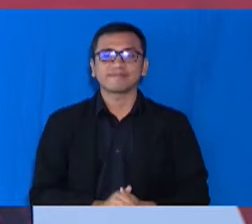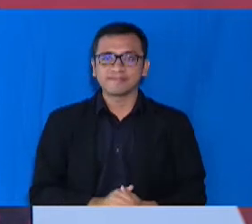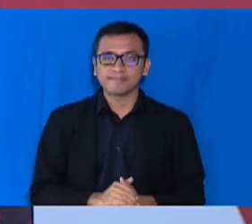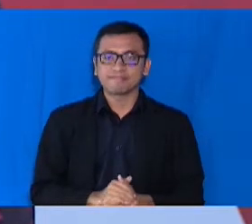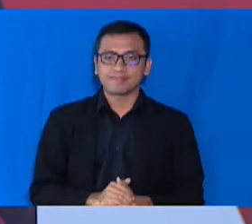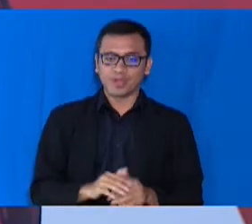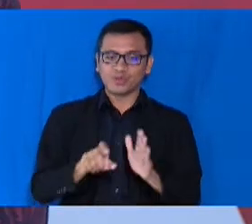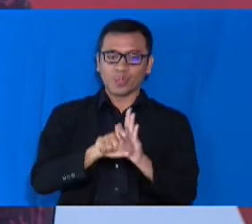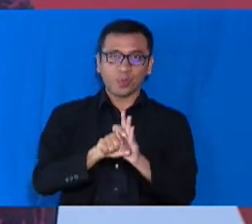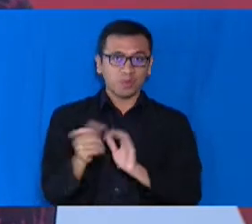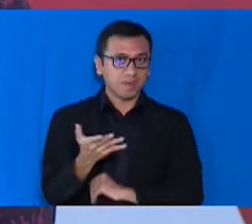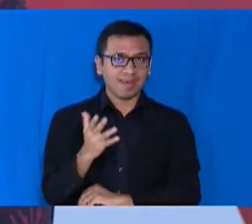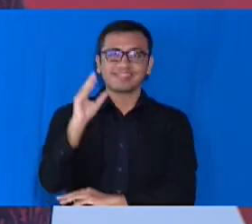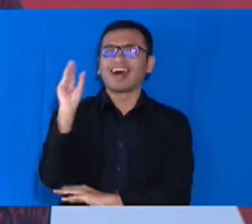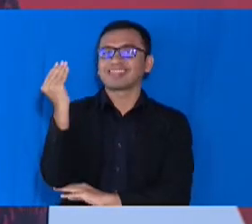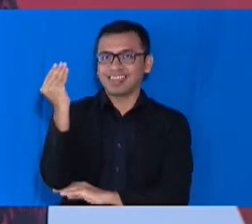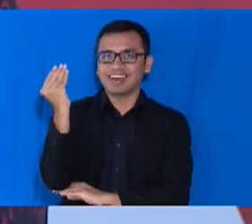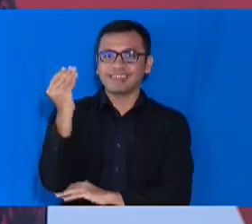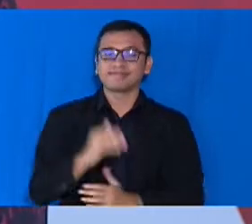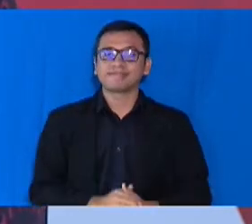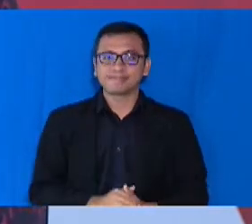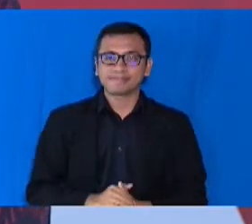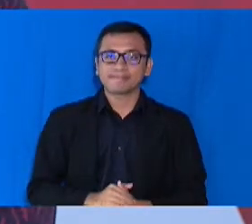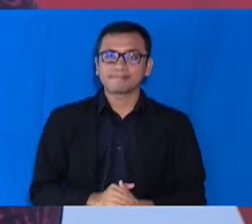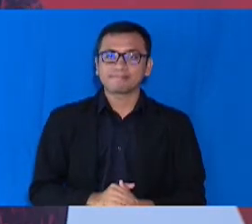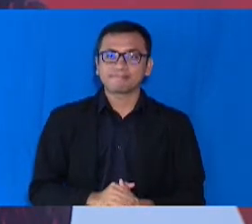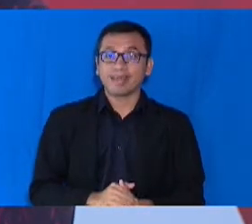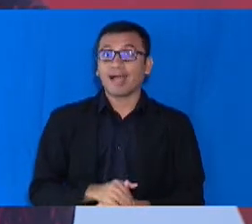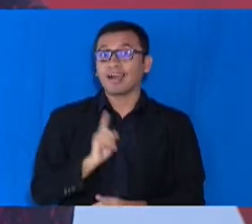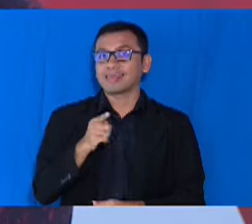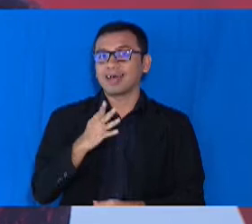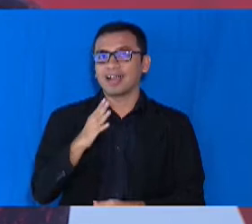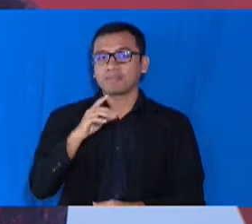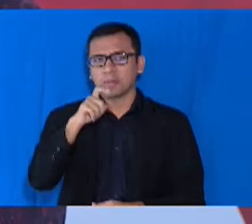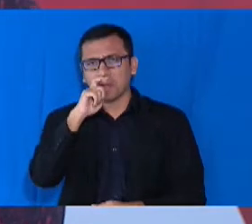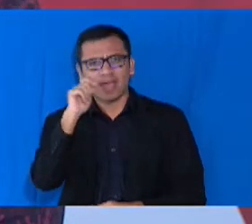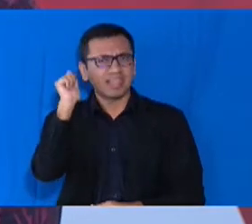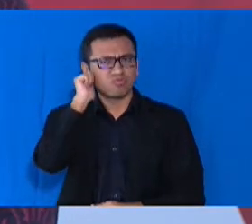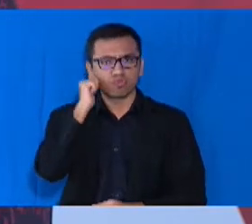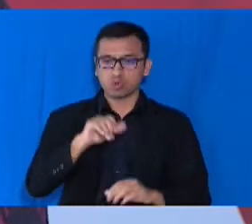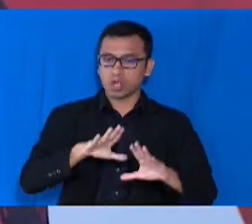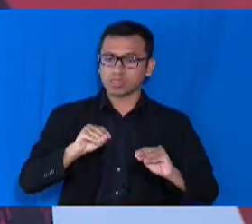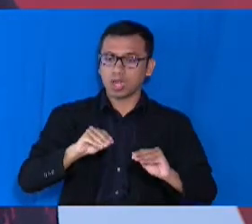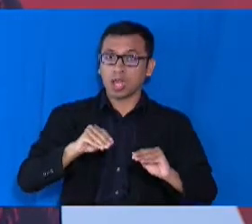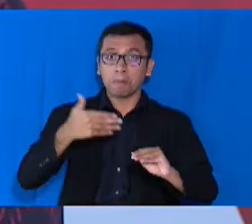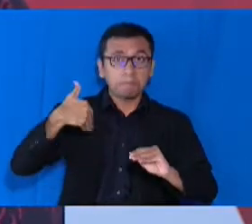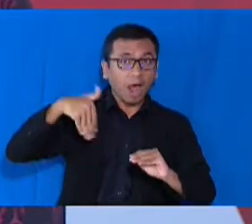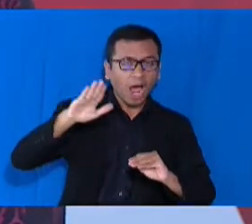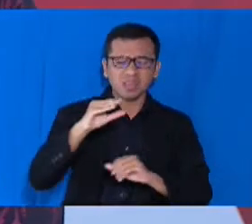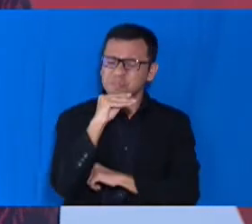Jakarta. Bapak Ibu yang bekerja harus berangkat pagi hari, pulang malam